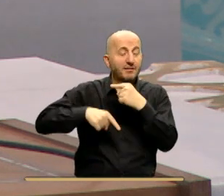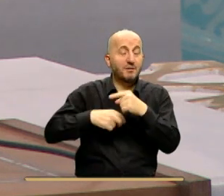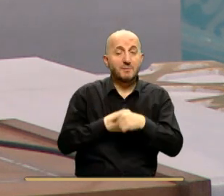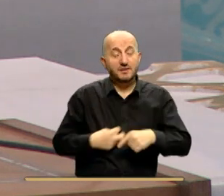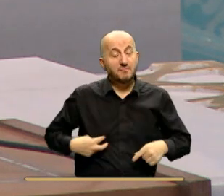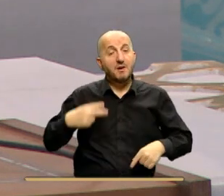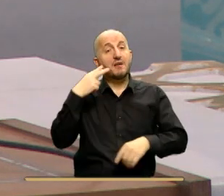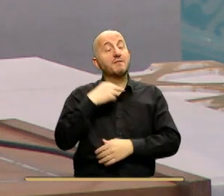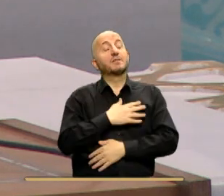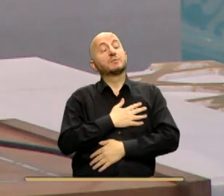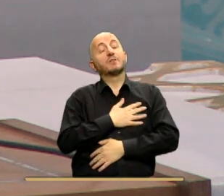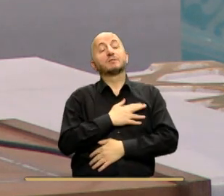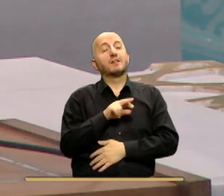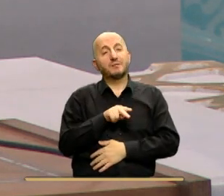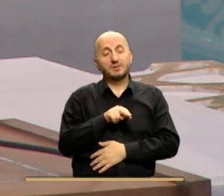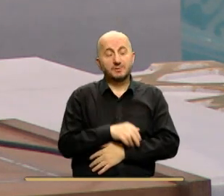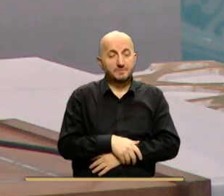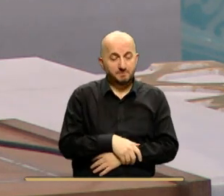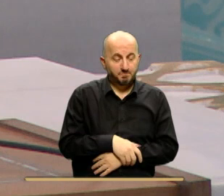Peygamber Aleyhisselatü Vesselam gibi